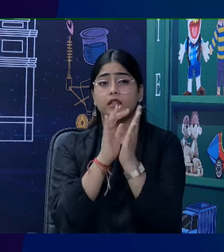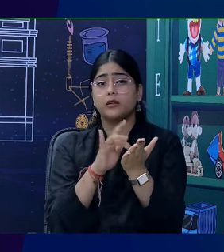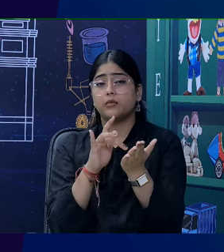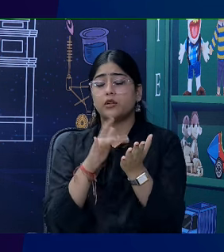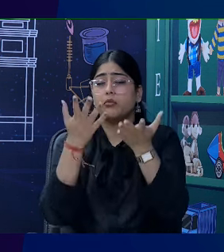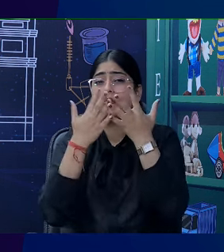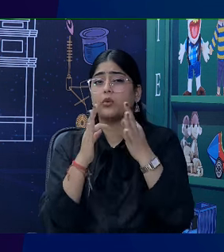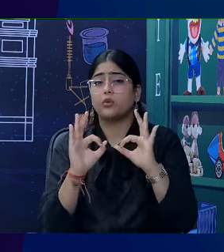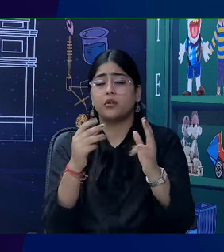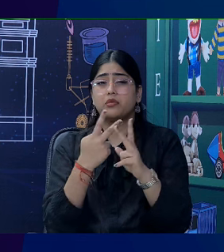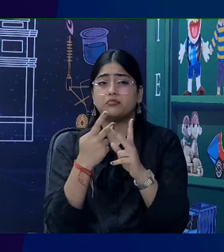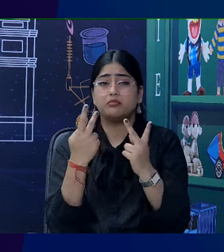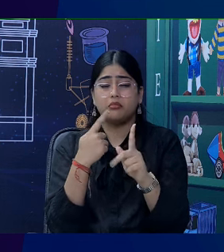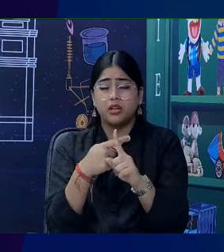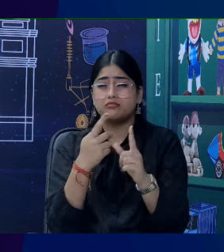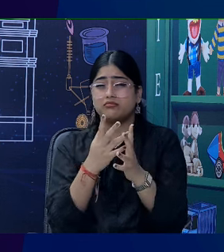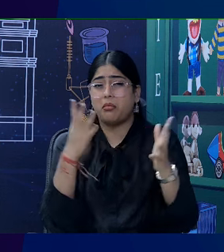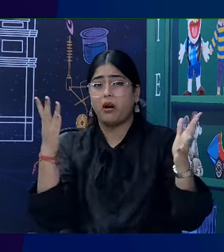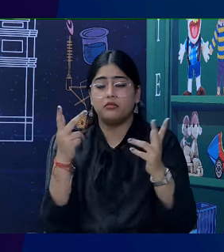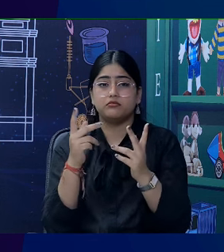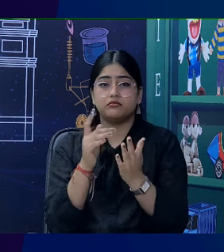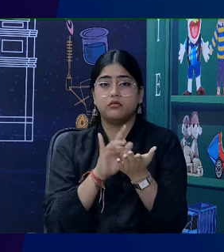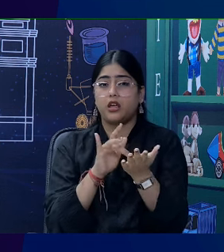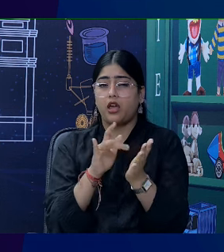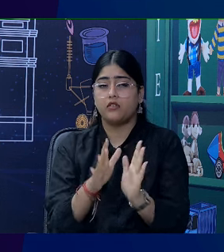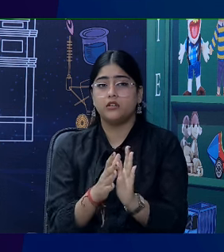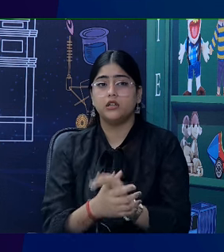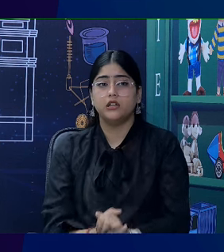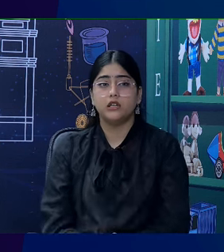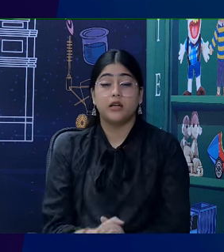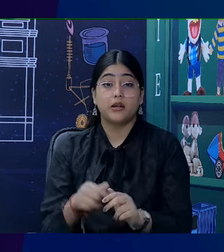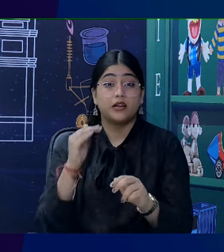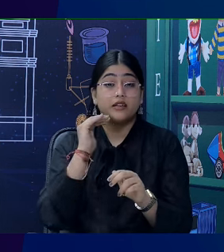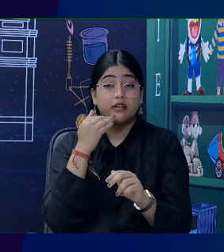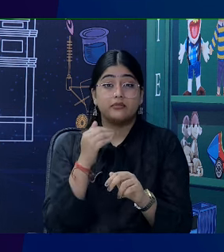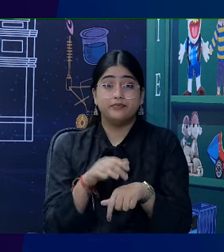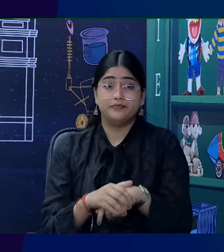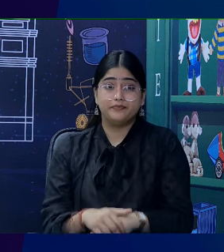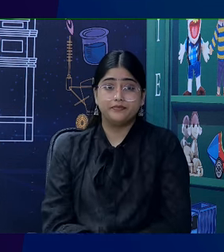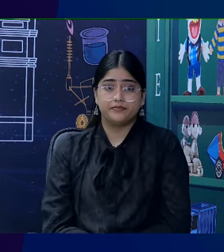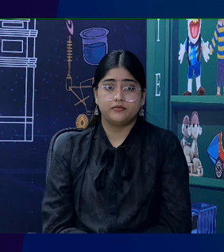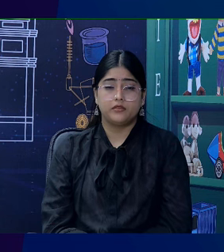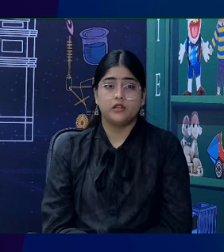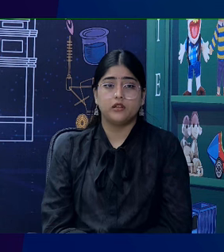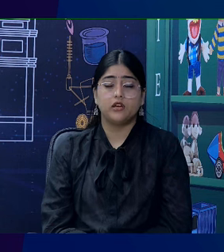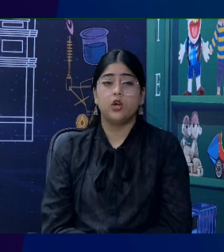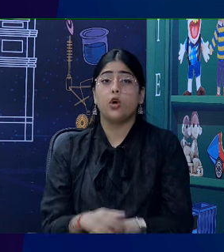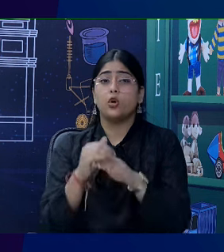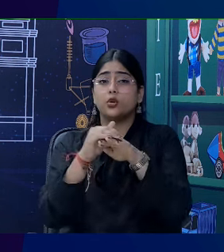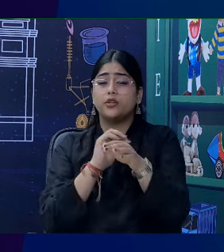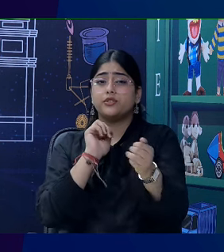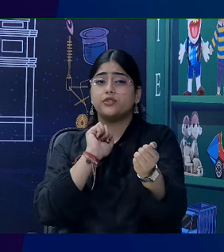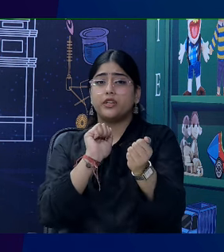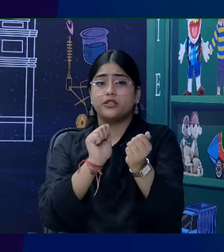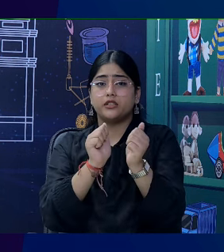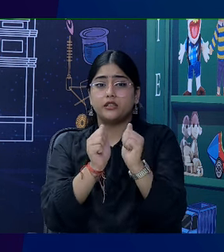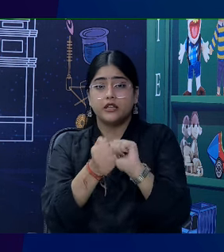सुंदर और ह्यूज मंदिर है तो यह जो मंदिर है जैसे-जैसे यह मंदिर तीर्थ स्थल या तीर्थ